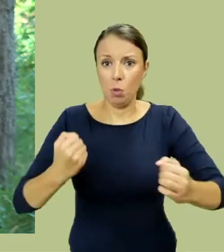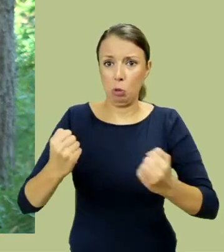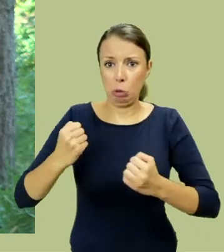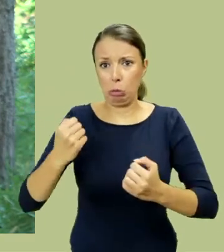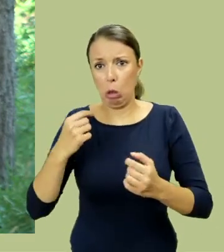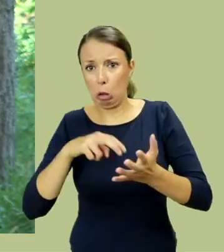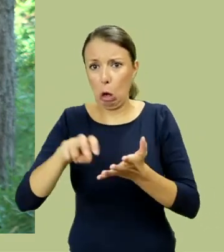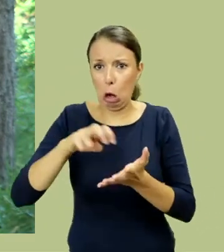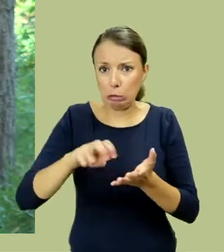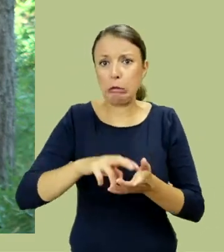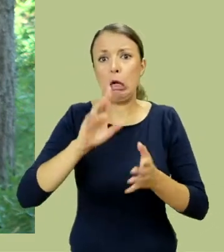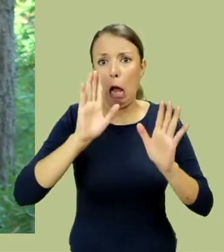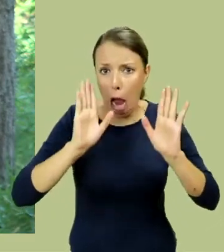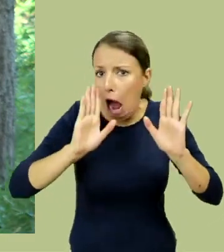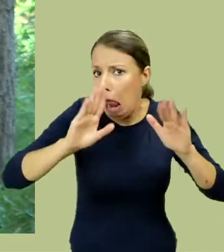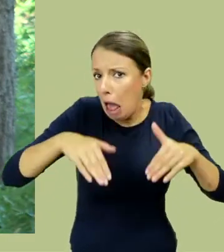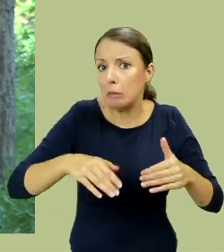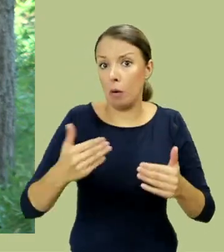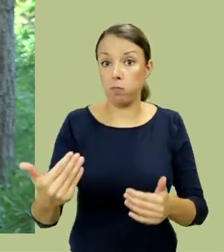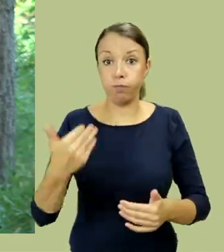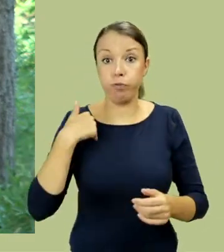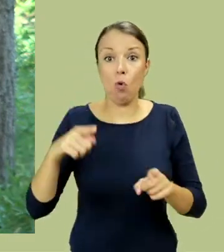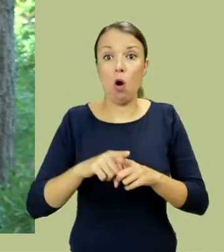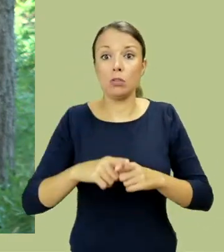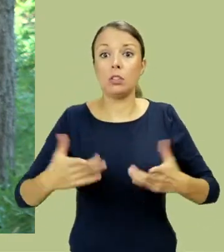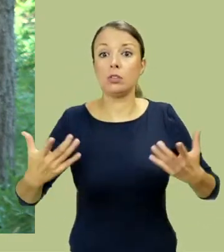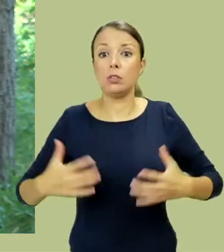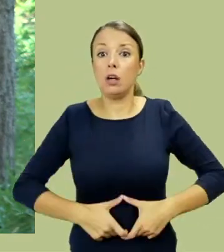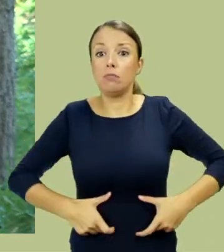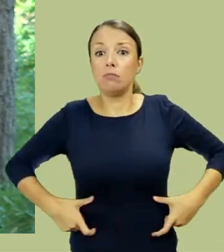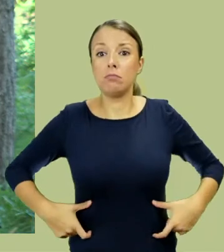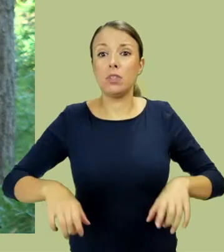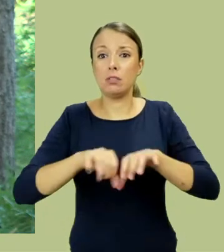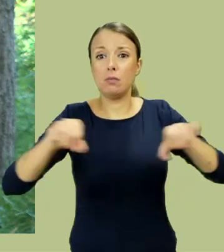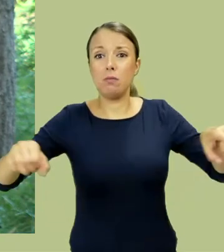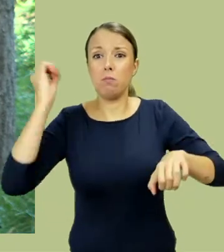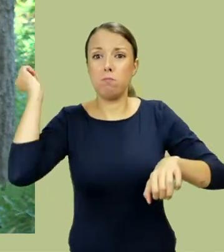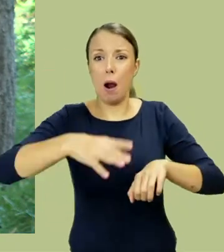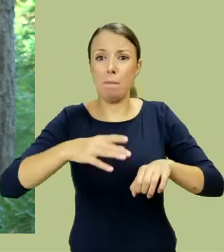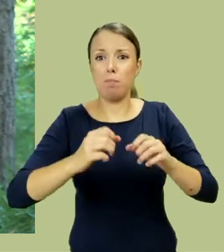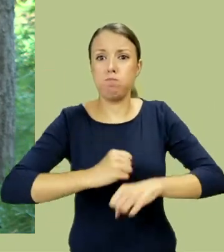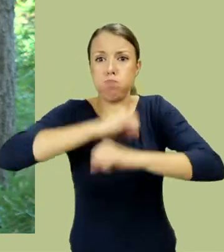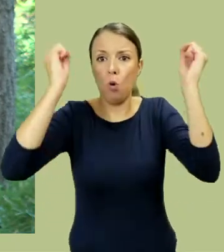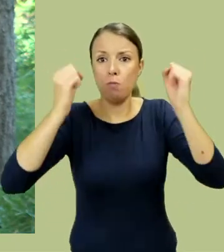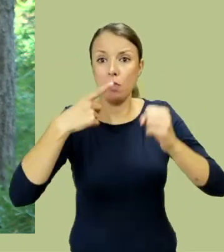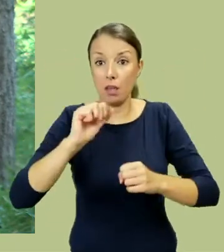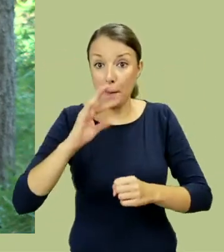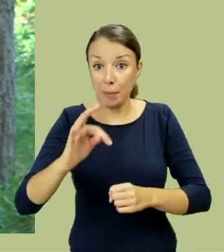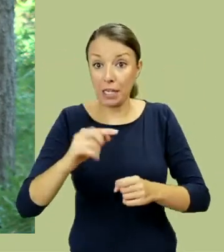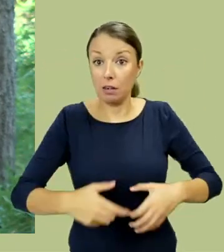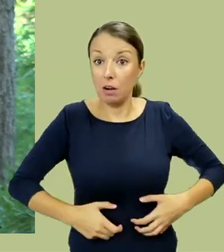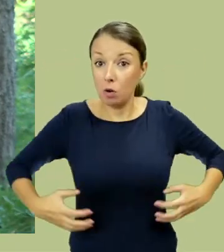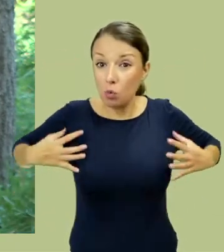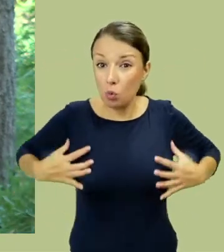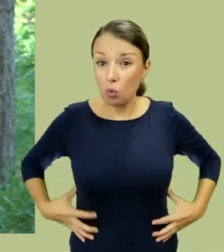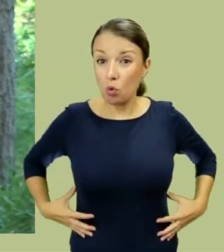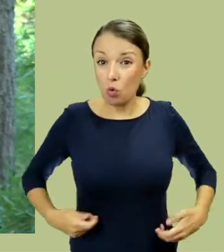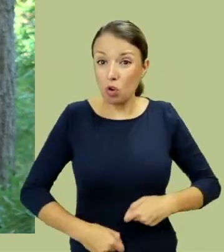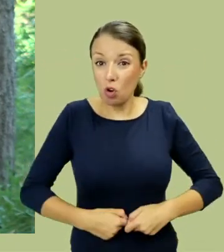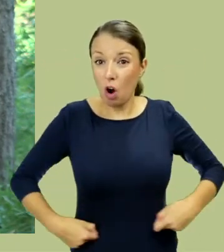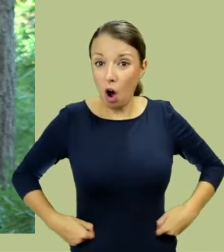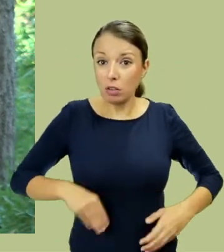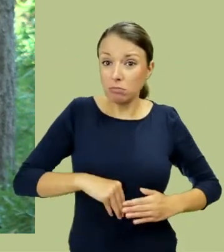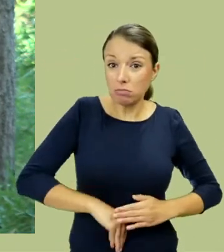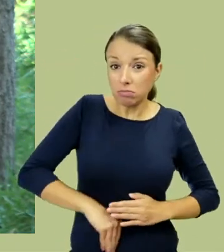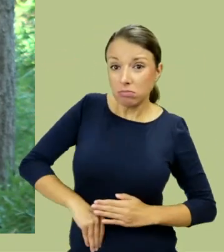platały w gorset, pas w pas naboje i tym samym ich postacie i sylwetki z lekkich dziewcząt zamieniały się w